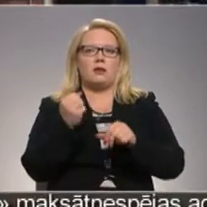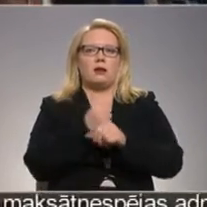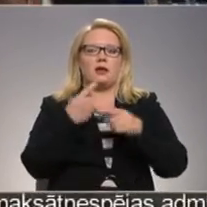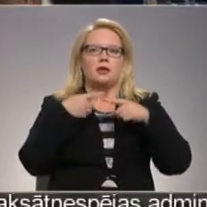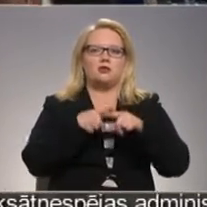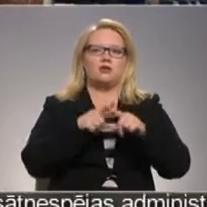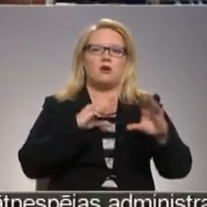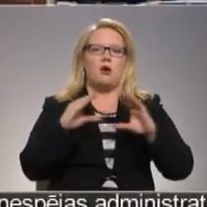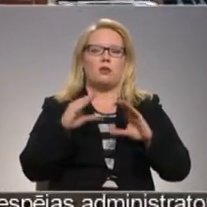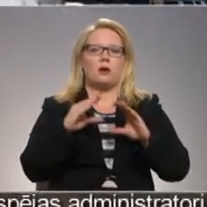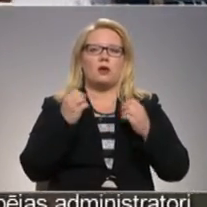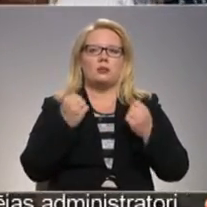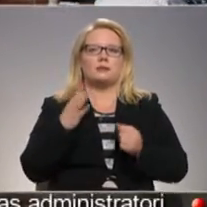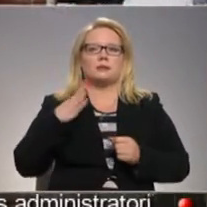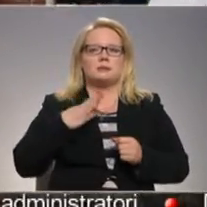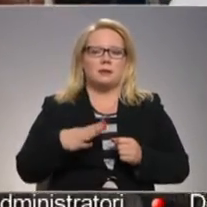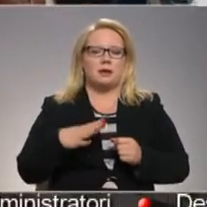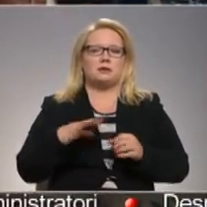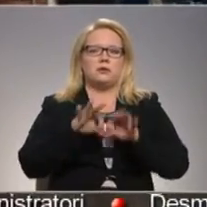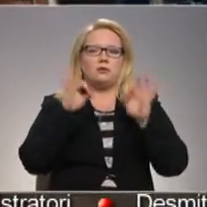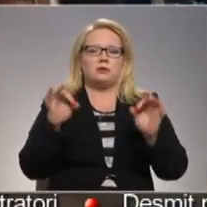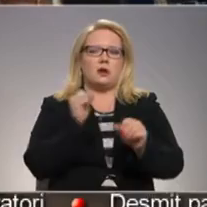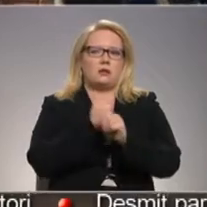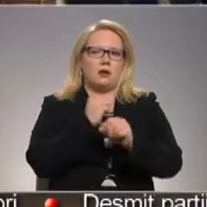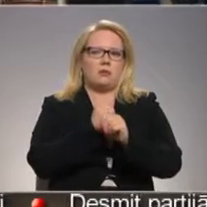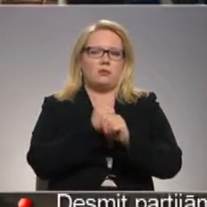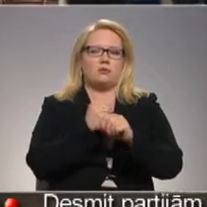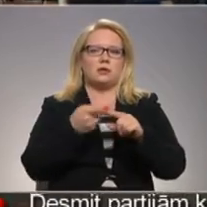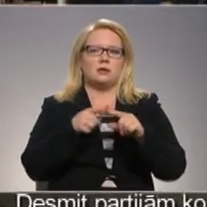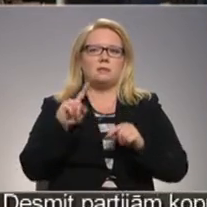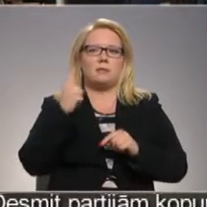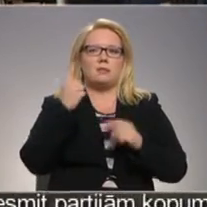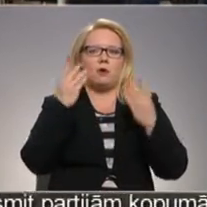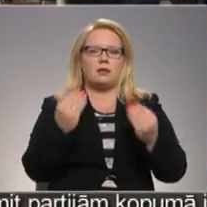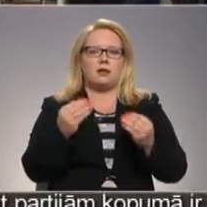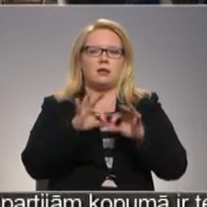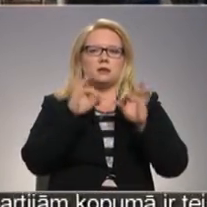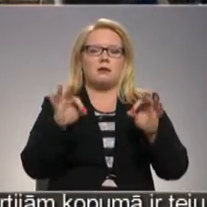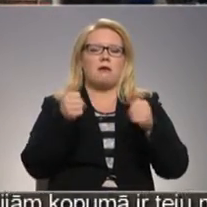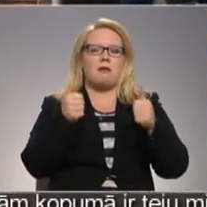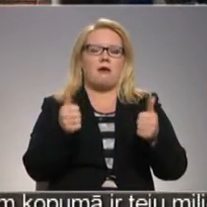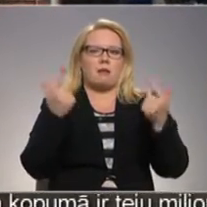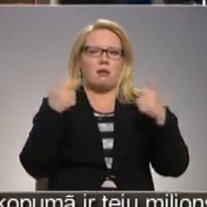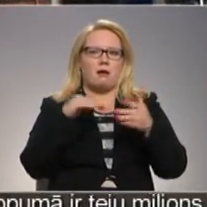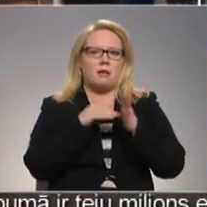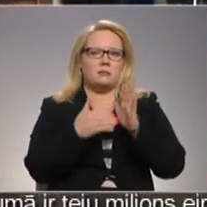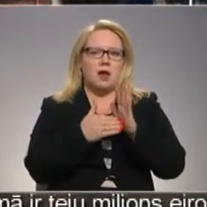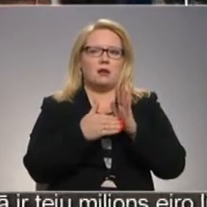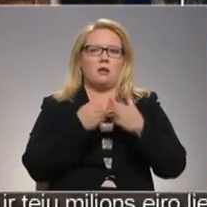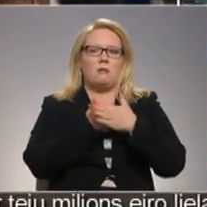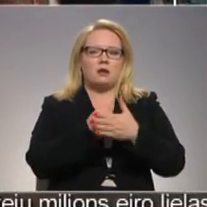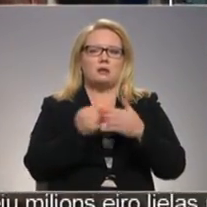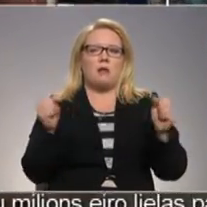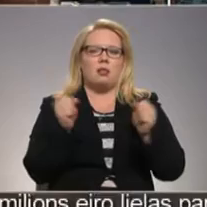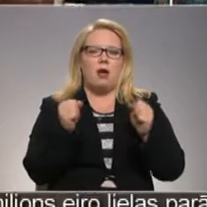inženieru komunikāciju turētāji faktiski spiesti uzsākt šos darbus līdz ar pirmo dienu, kad ir iestājušies labvēlīgi apstākļi un maksimāli